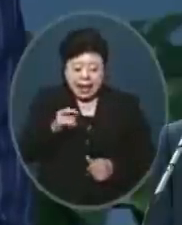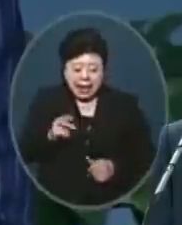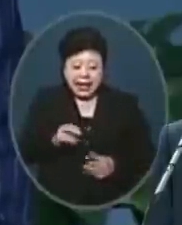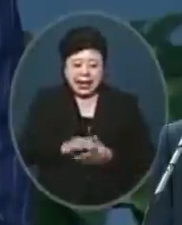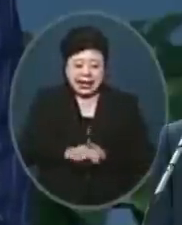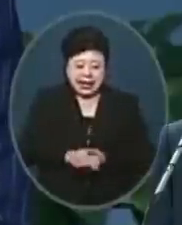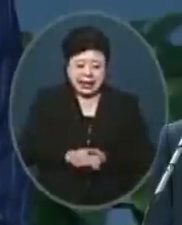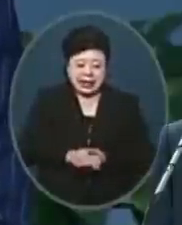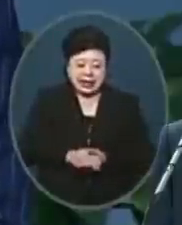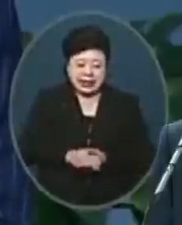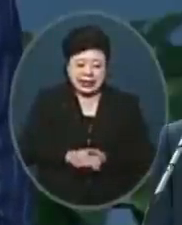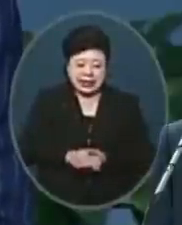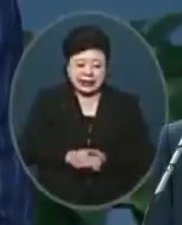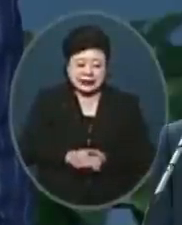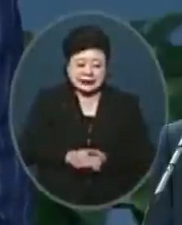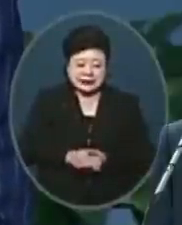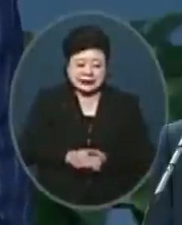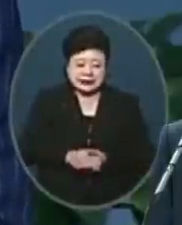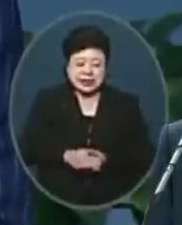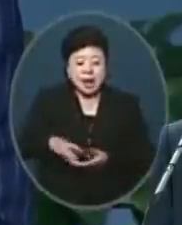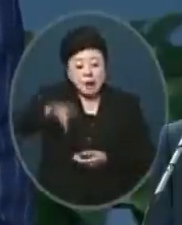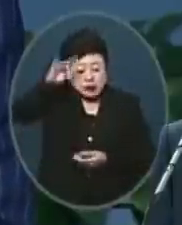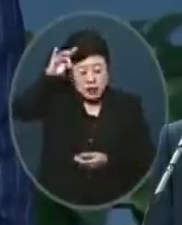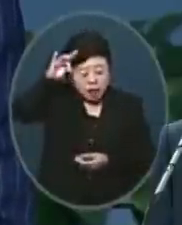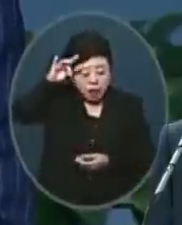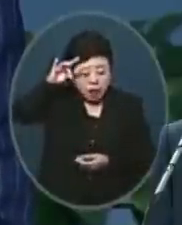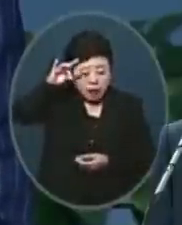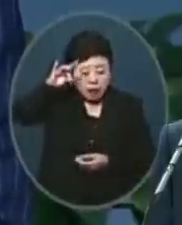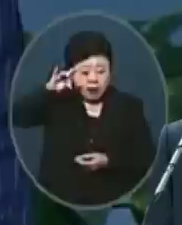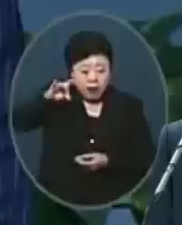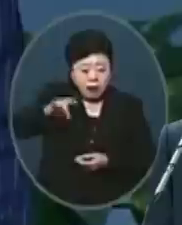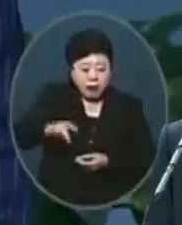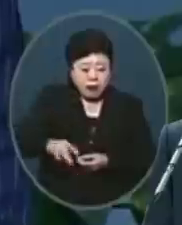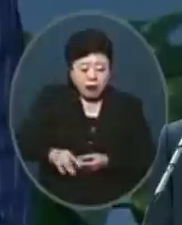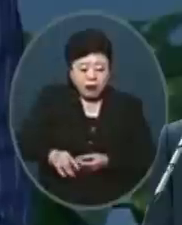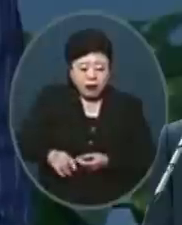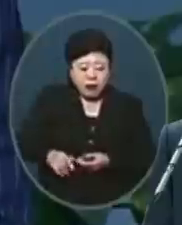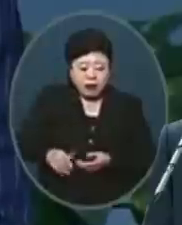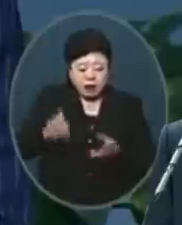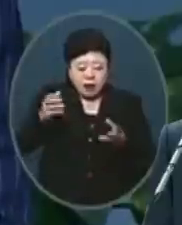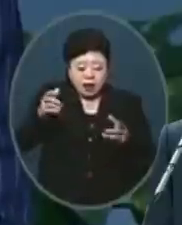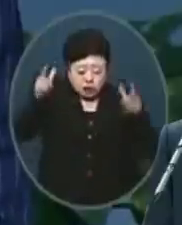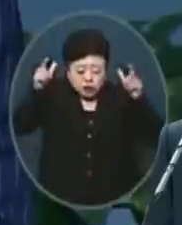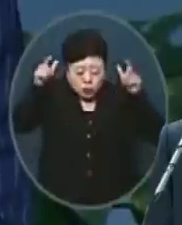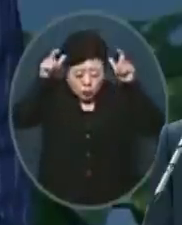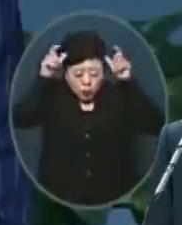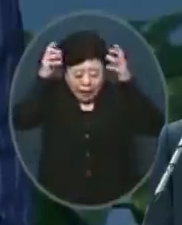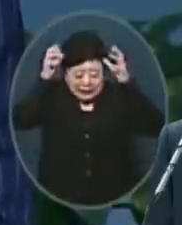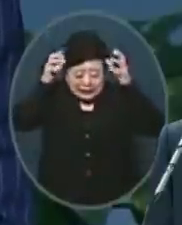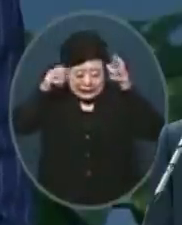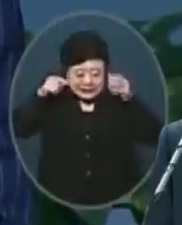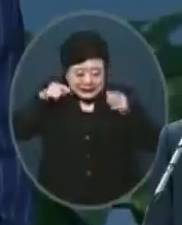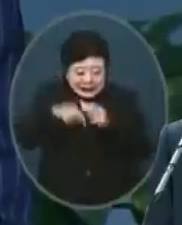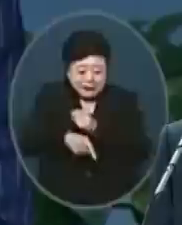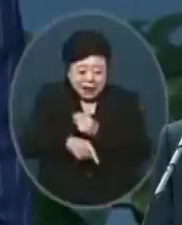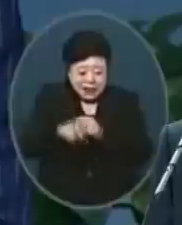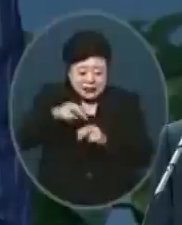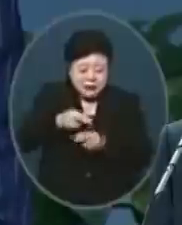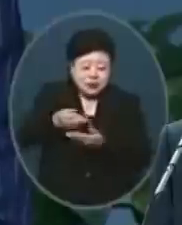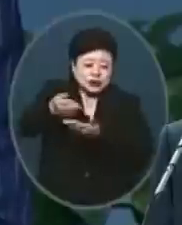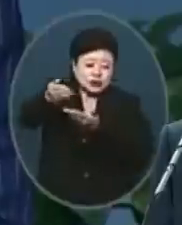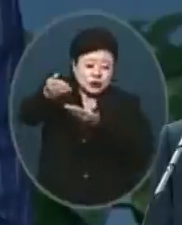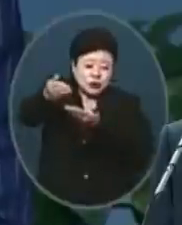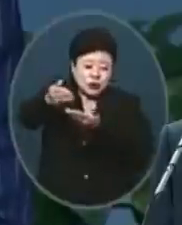바알 제사장들이 먼저 송아지를 잡아 제물을